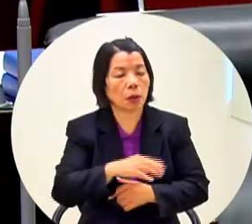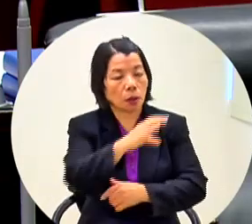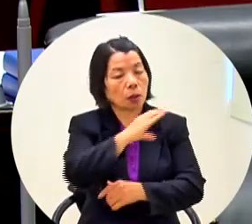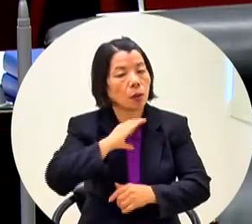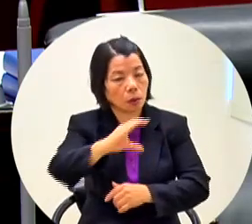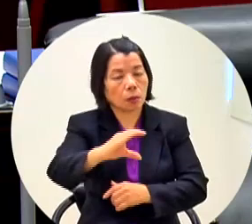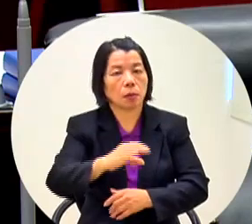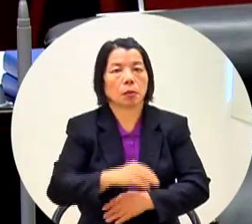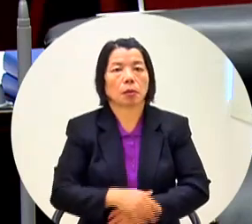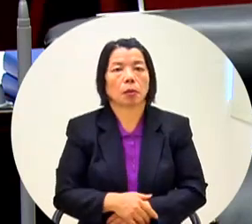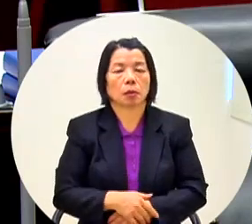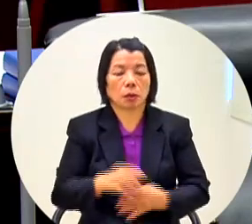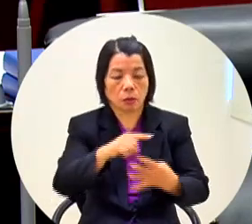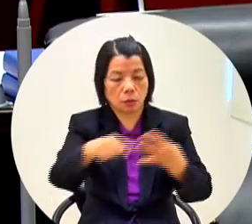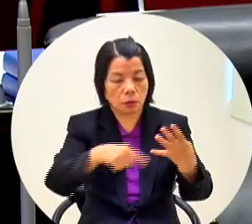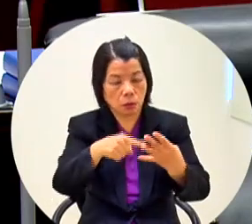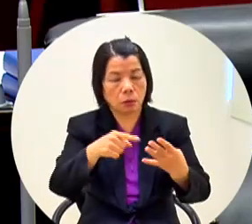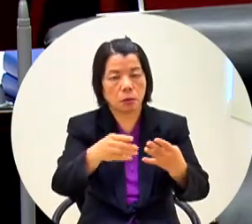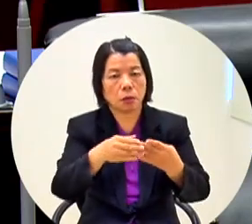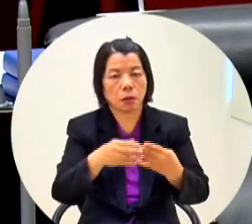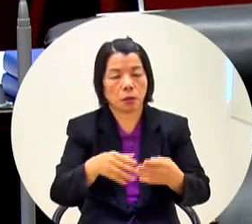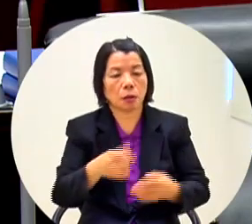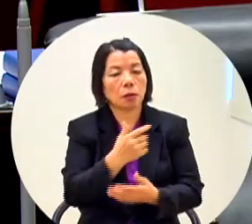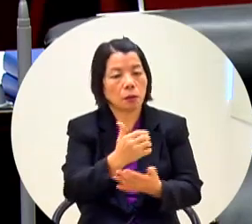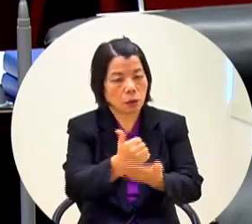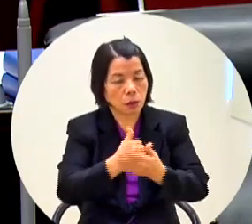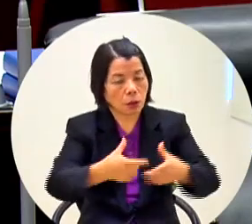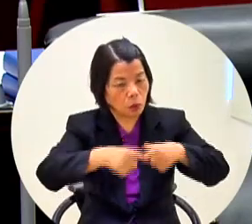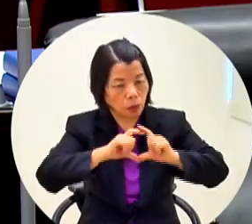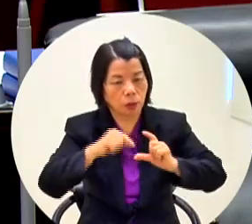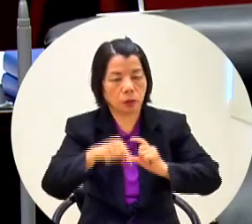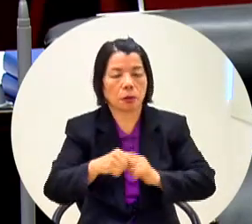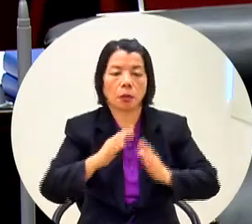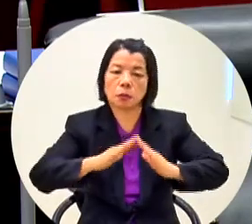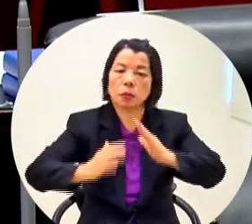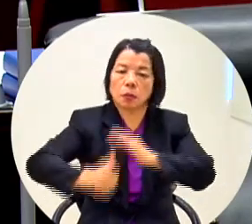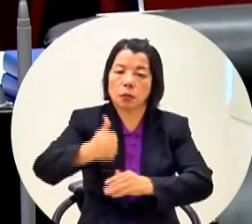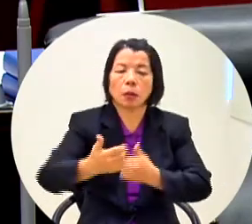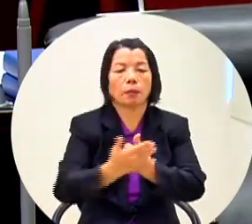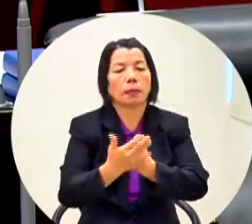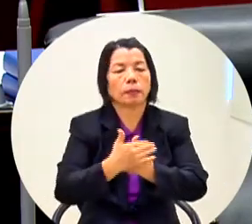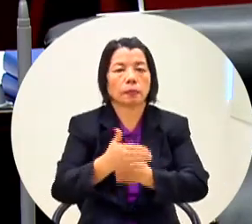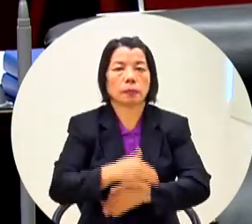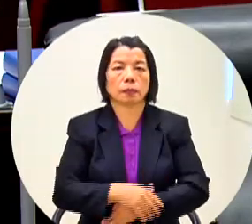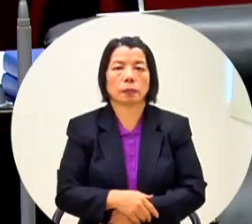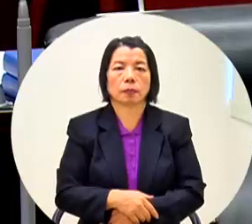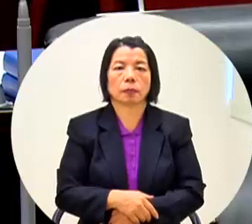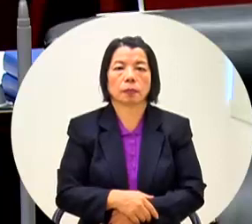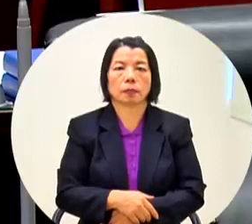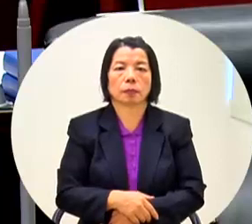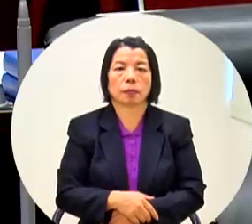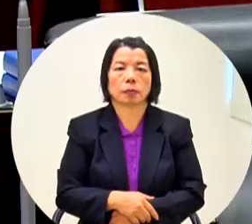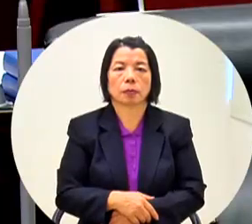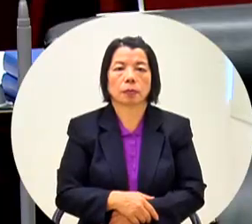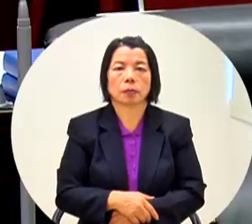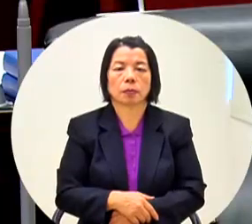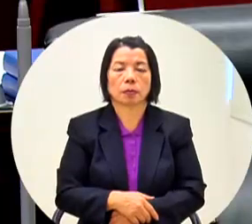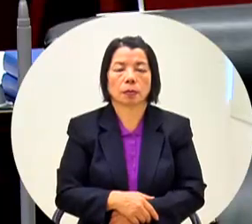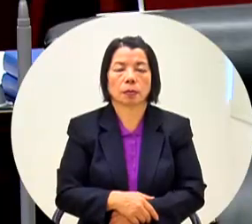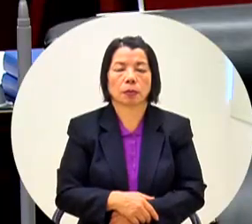明。以上这四个简单的答案，麻烦你市长看看有没有什么方式来应对。 谢谢范议员，我们请韩市长简单答